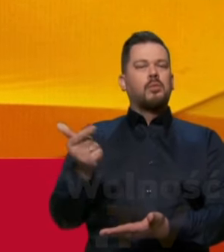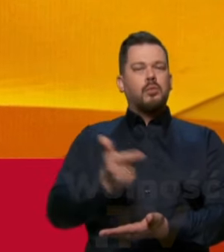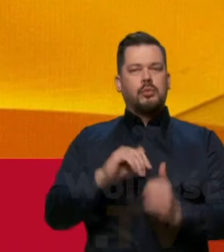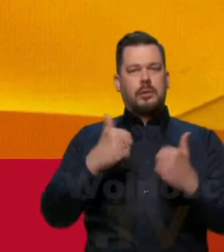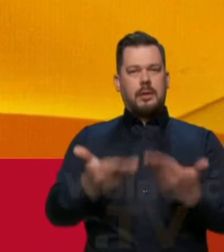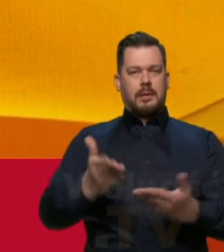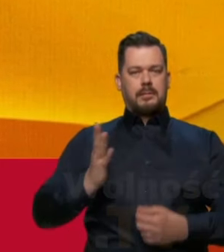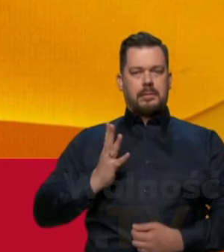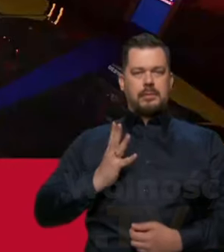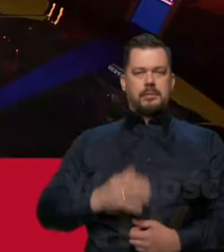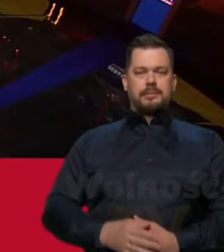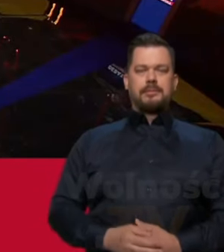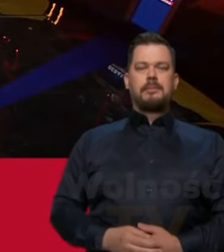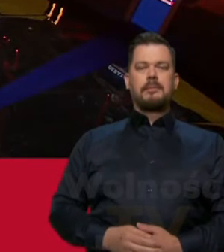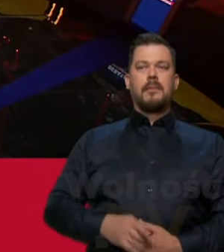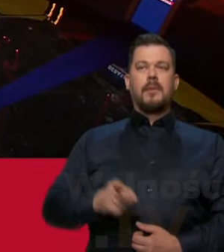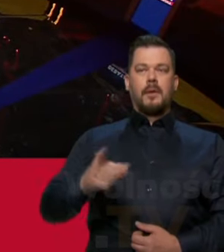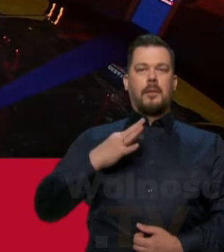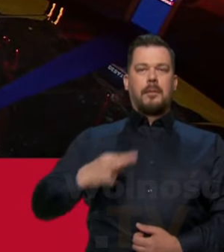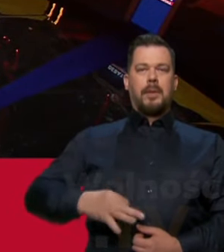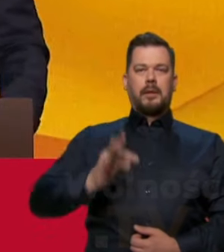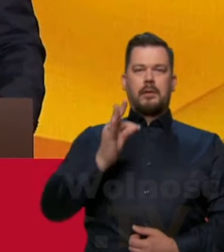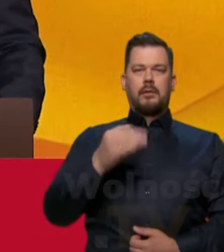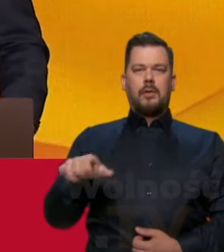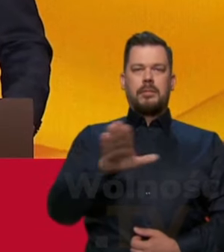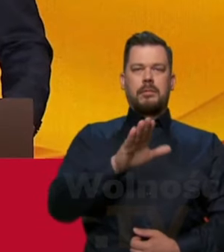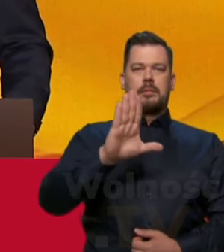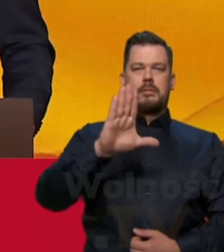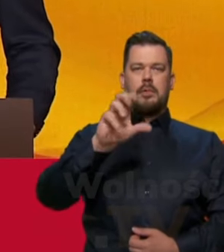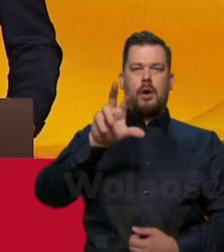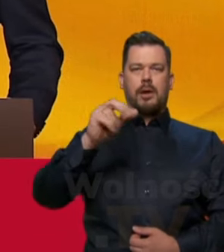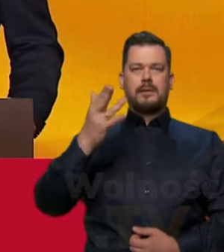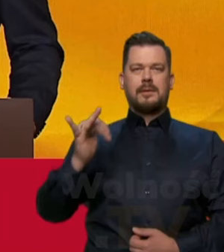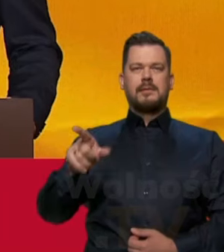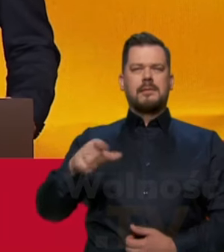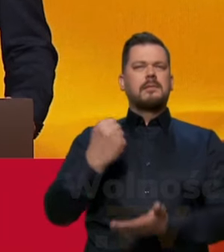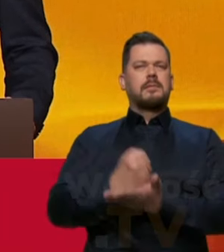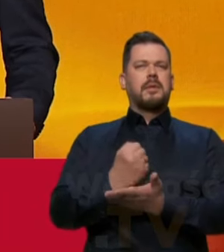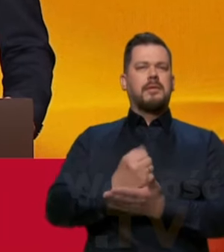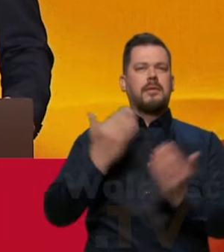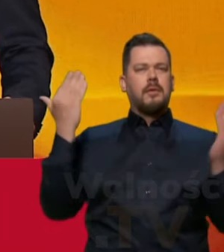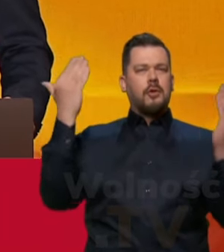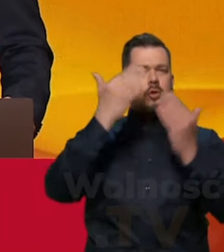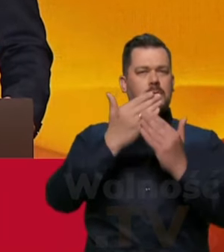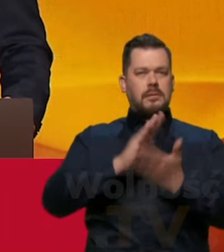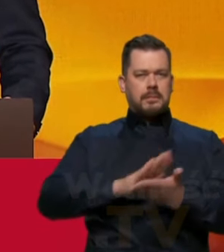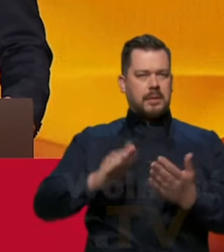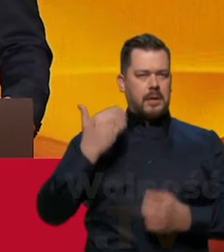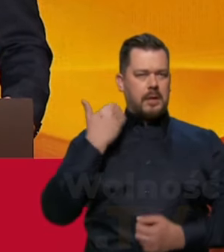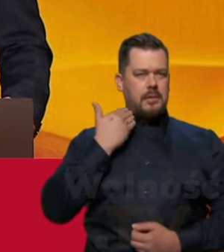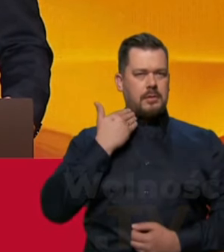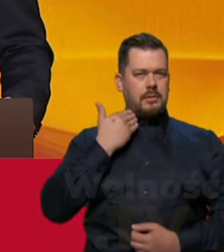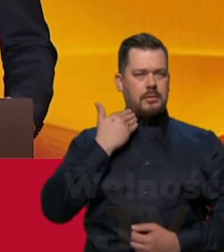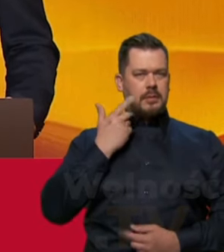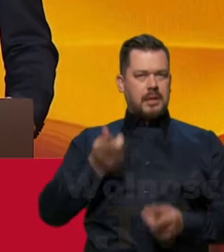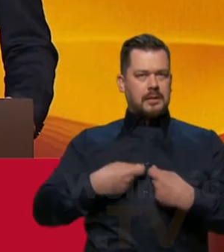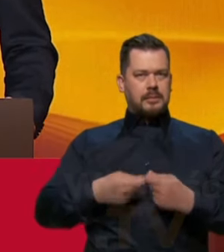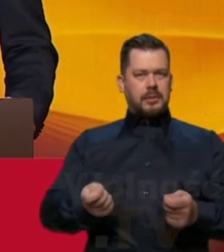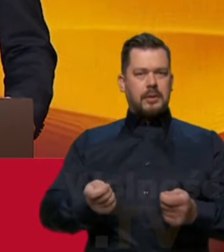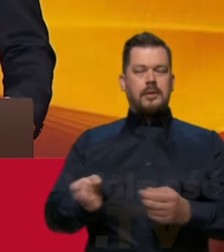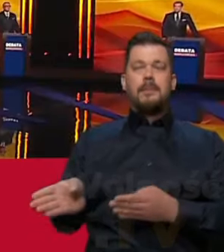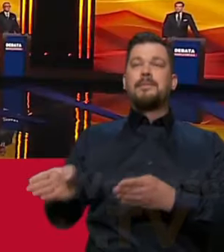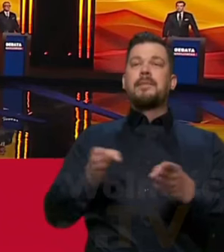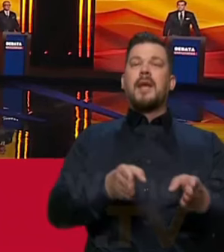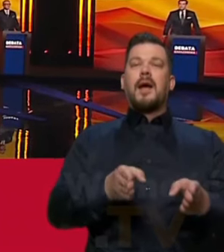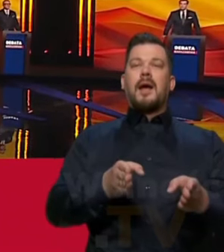prostu bezpiecznie. To pan Tobiasz Bocheński. Przypomnę tylko, że pytanie dotyczy nocnej prohibicji i tego, czy są państwo za jej wprowadzeniem w stolicy. Teraz